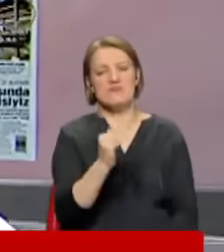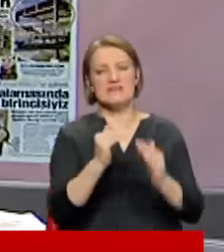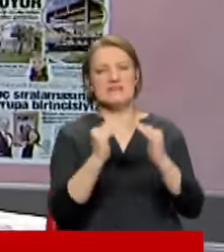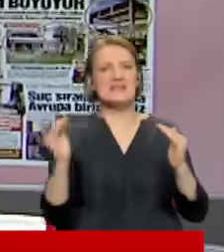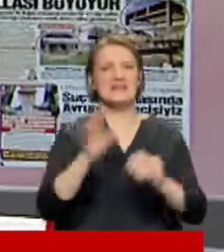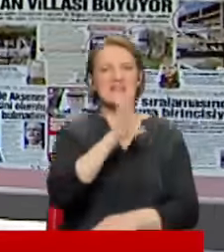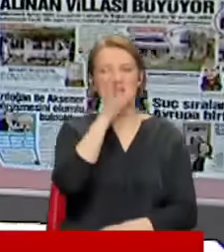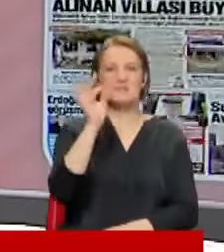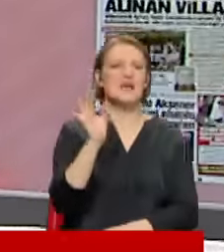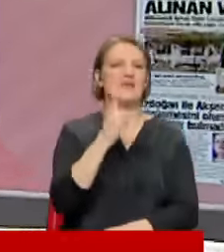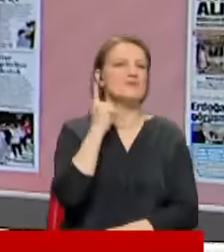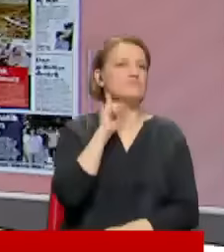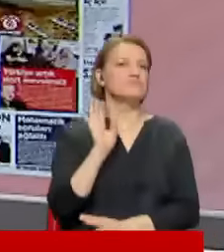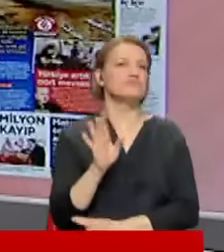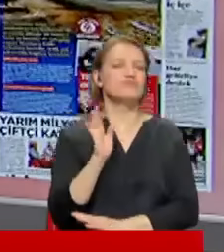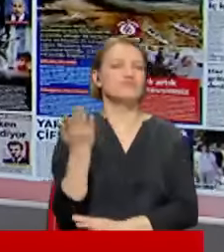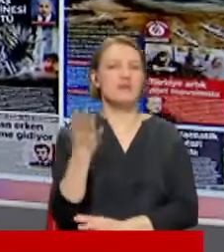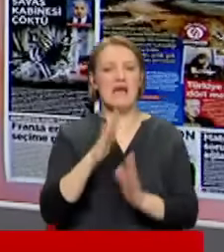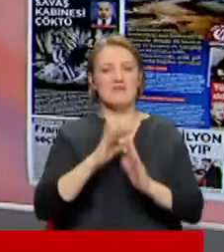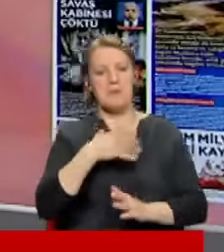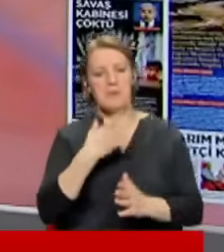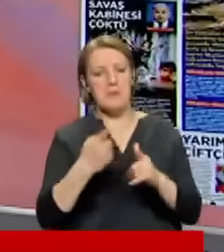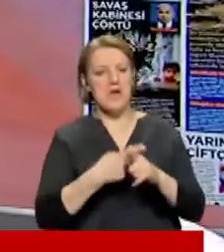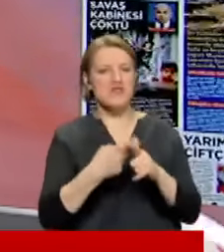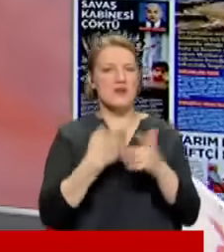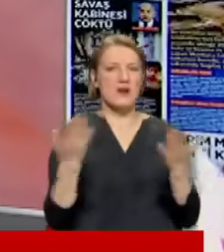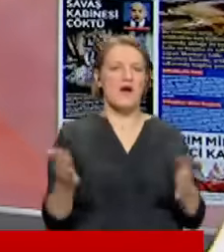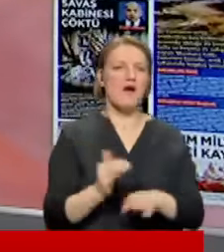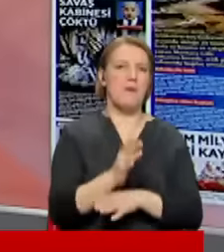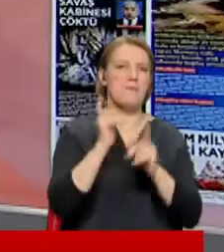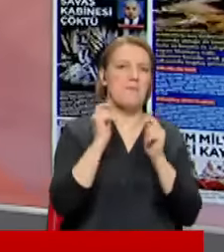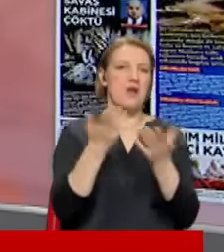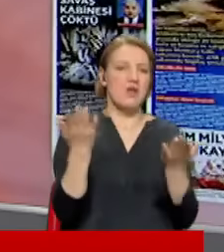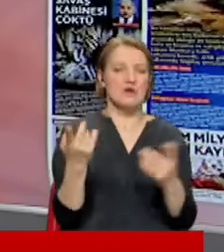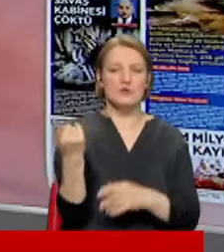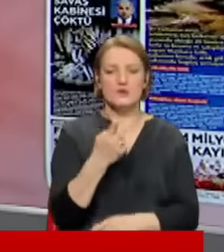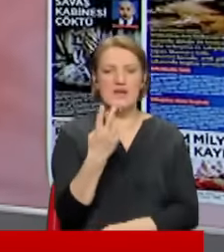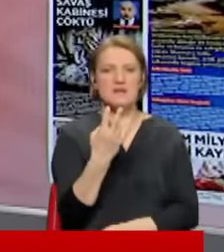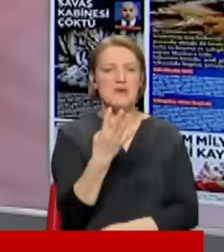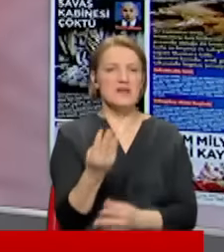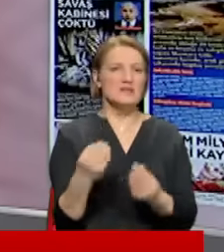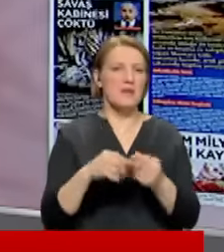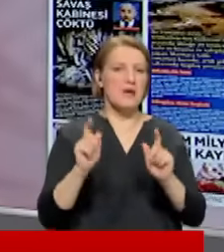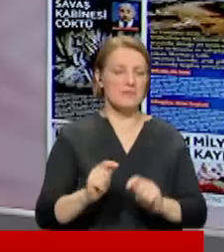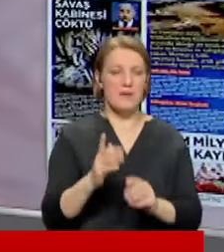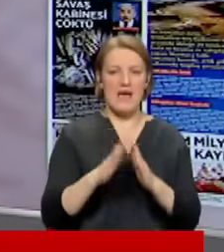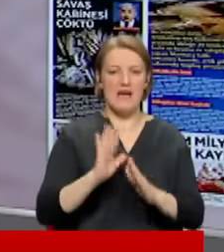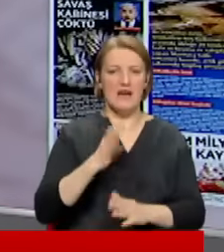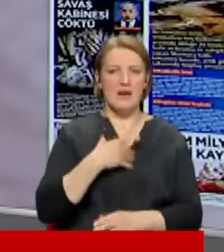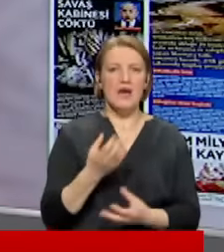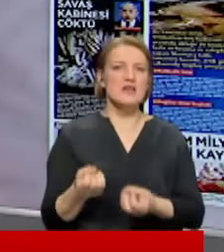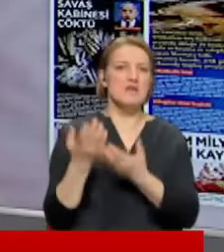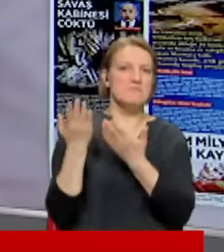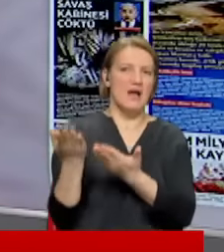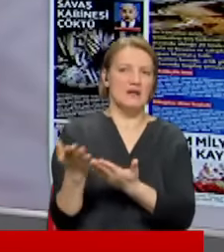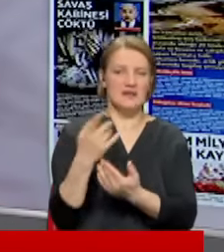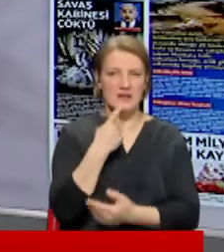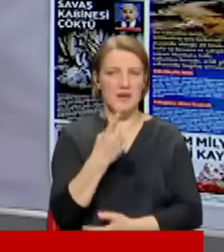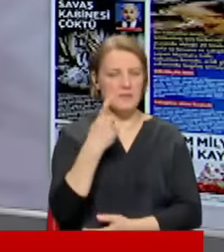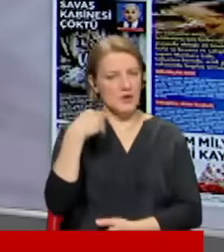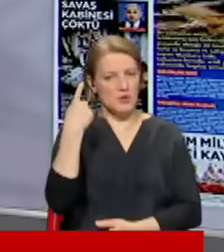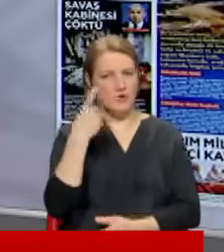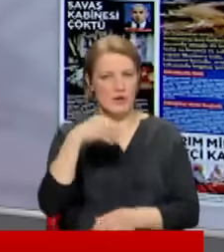sınırlamasına kimse uymuyor. Ev sahipleri uymuyor. Kiracılar da zaten hayat pahalandı. %25 zam yapsam ev sahibine de yetmez diye